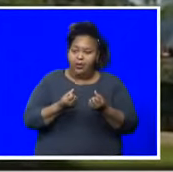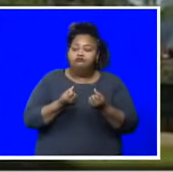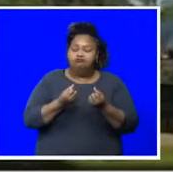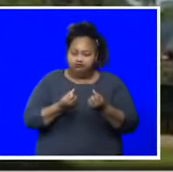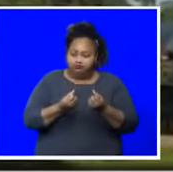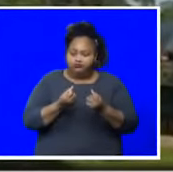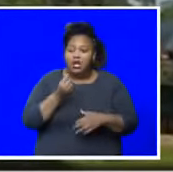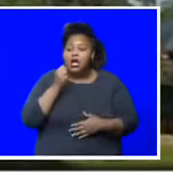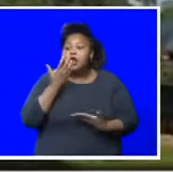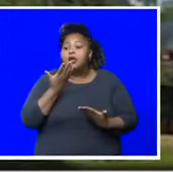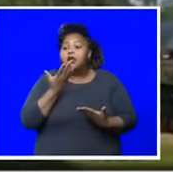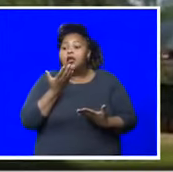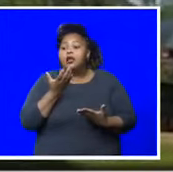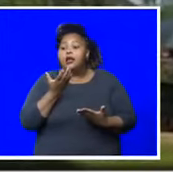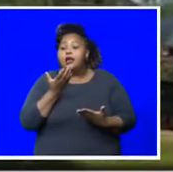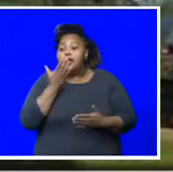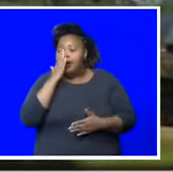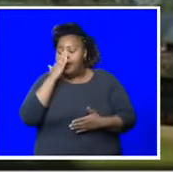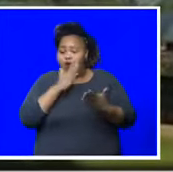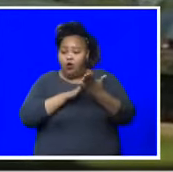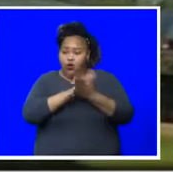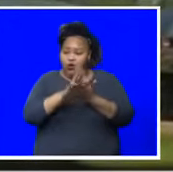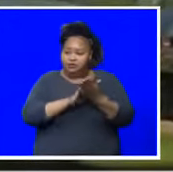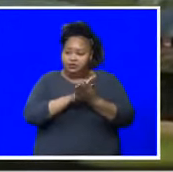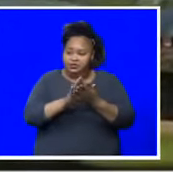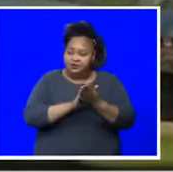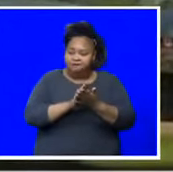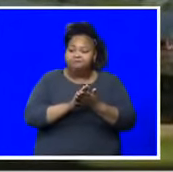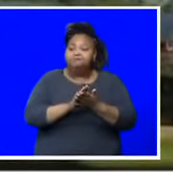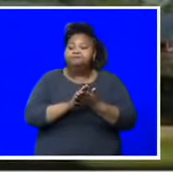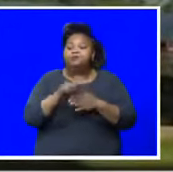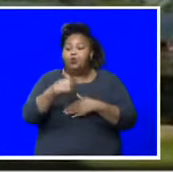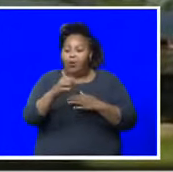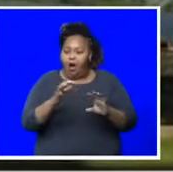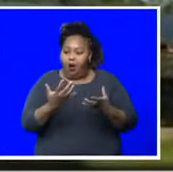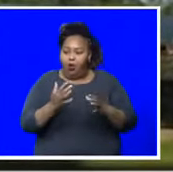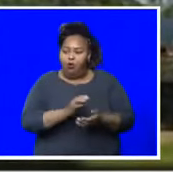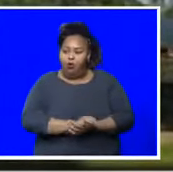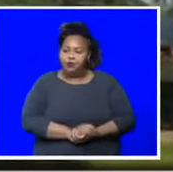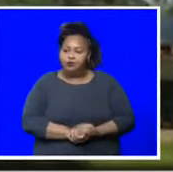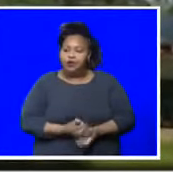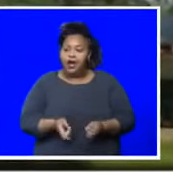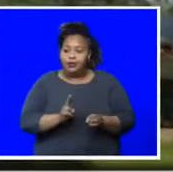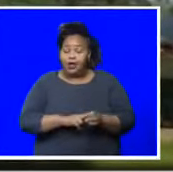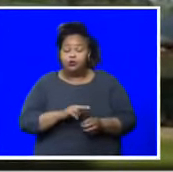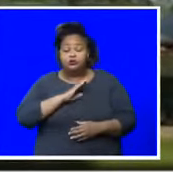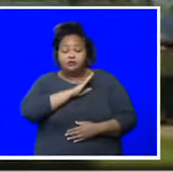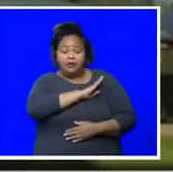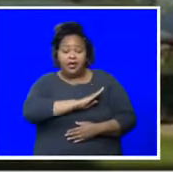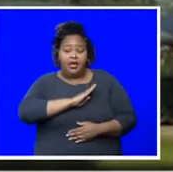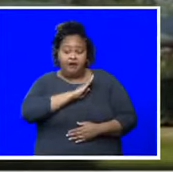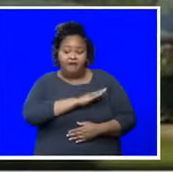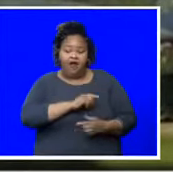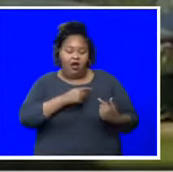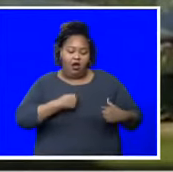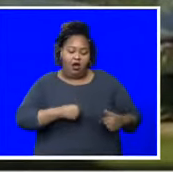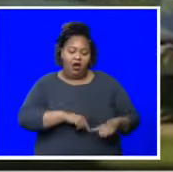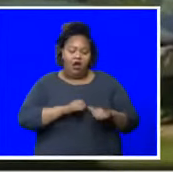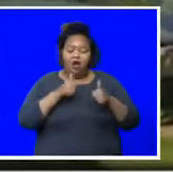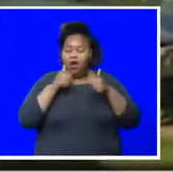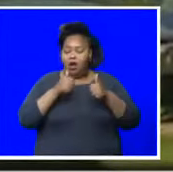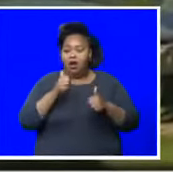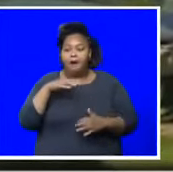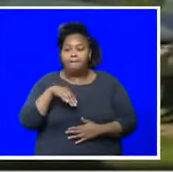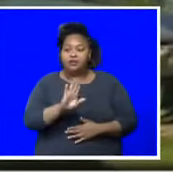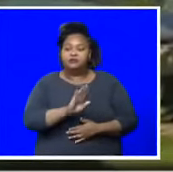nekuvusetela kwenembeza labahlandekile because nje nakwakhumbula kahle njalo nakuphela nje umnyaka na eParliament